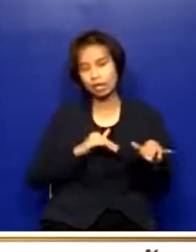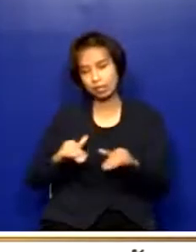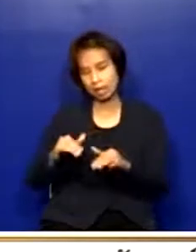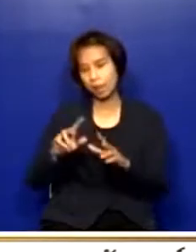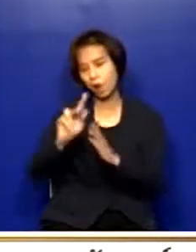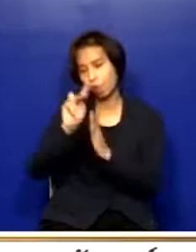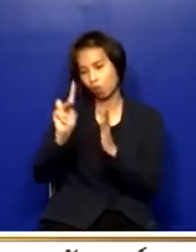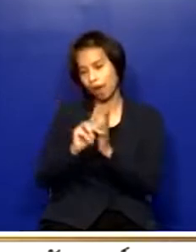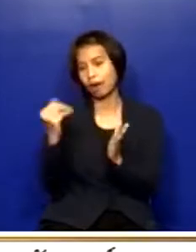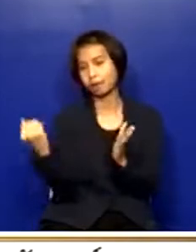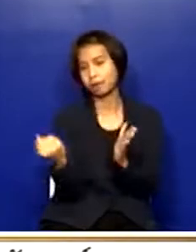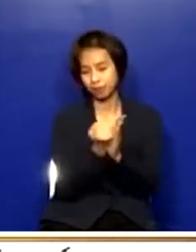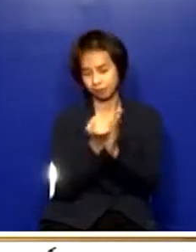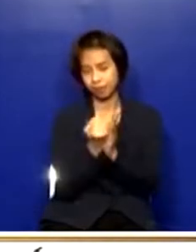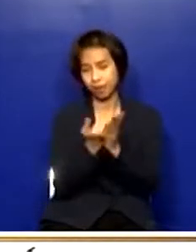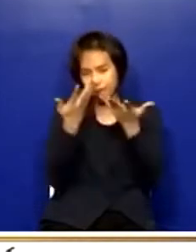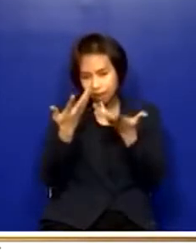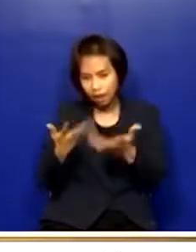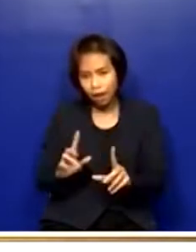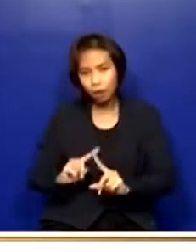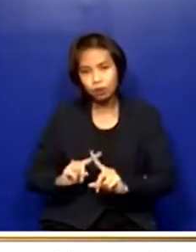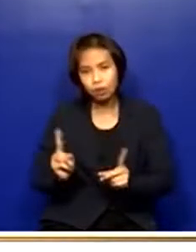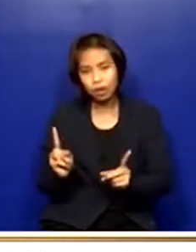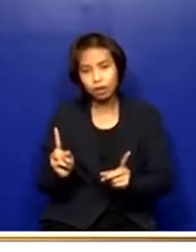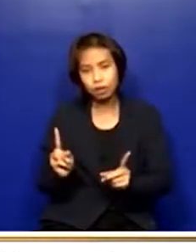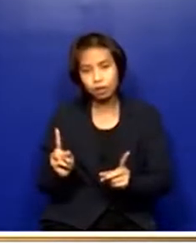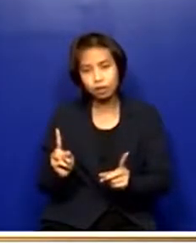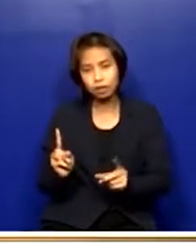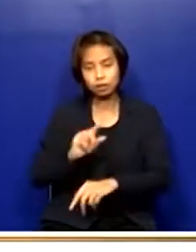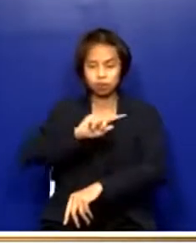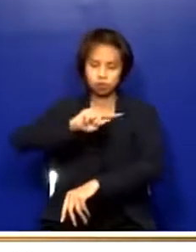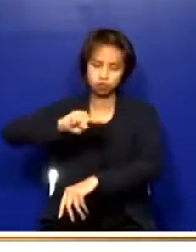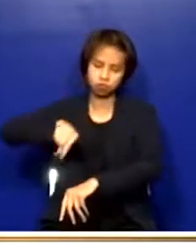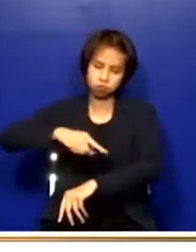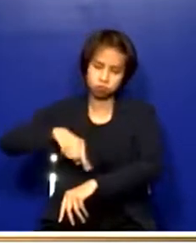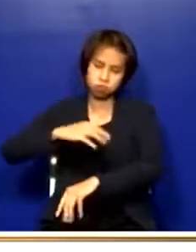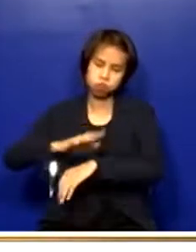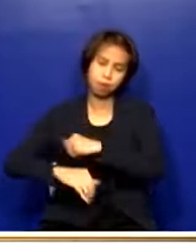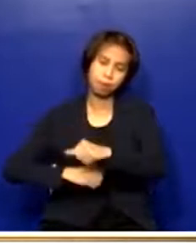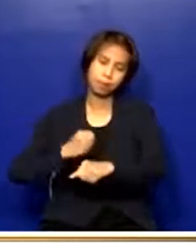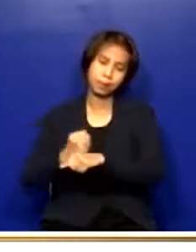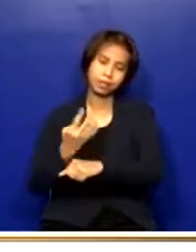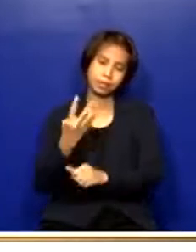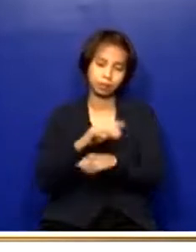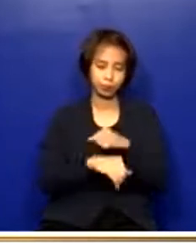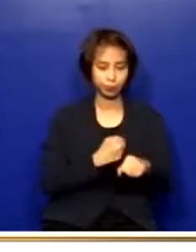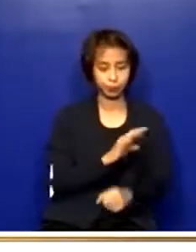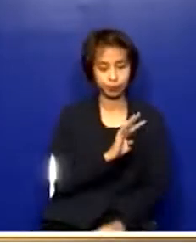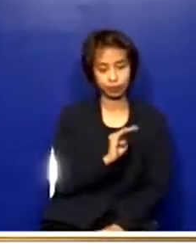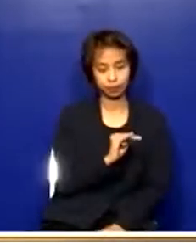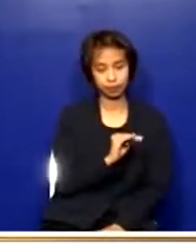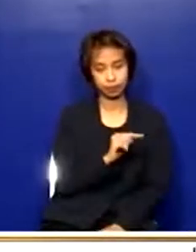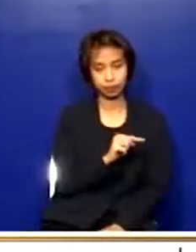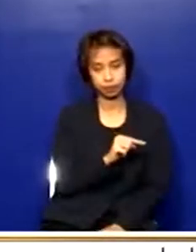ธิกริฐิกาแล้วปากฏว่า ใช้เวลาประมาณ 4 ปีครับ ปีพุธศักราษ 2540